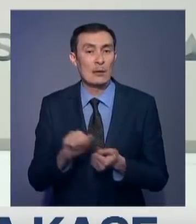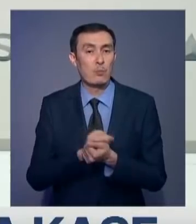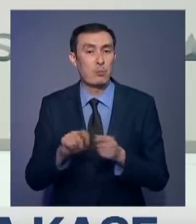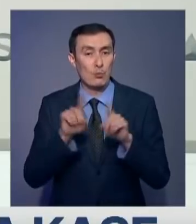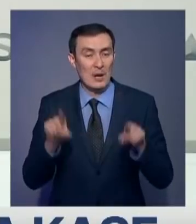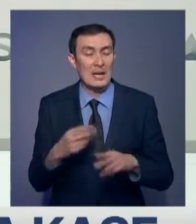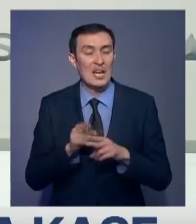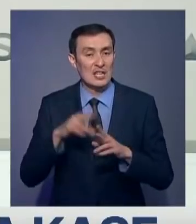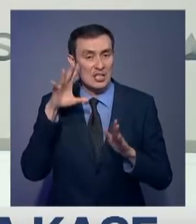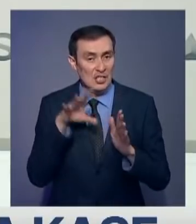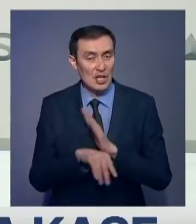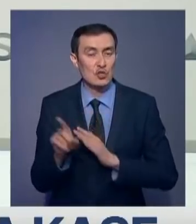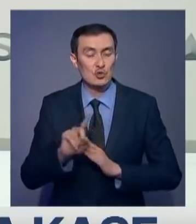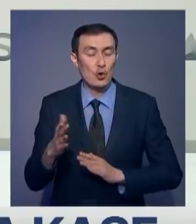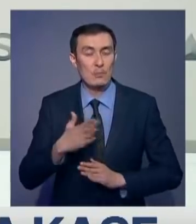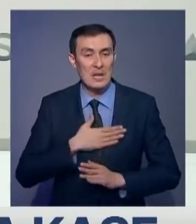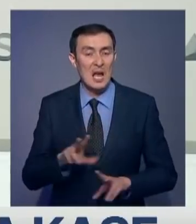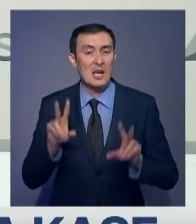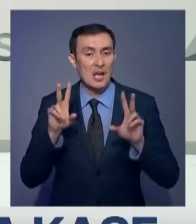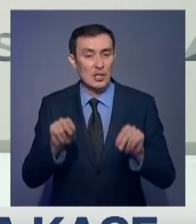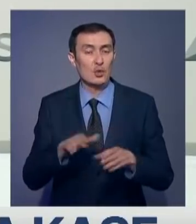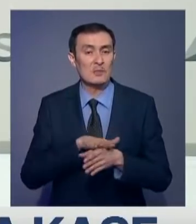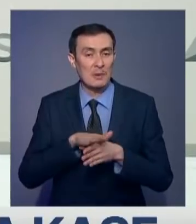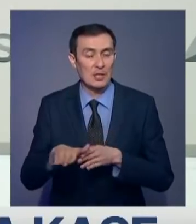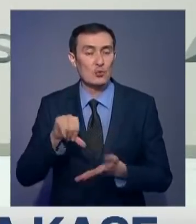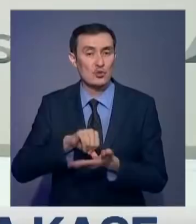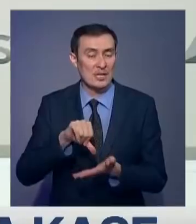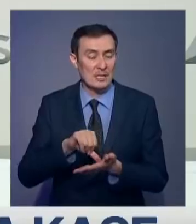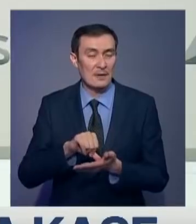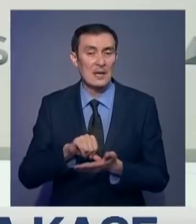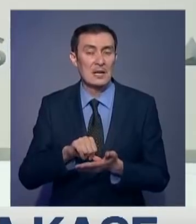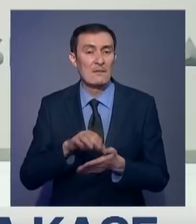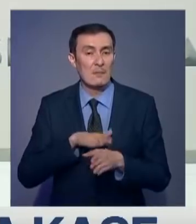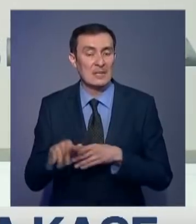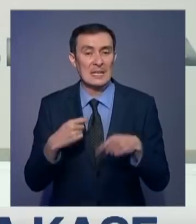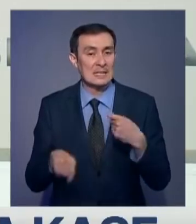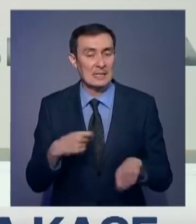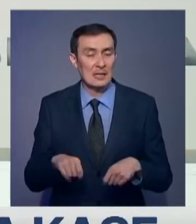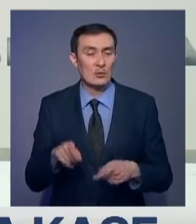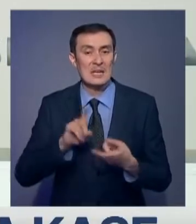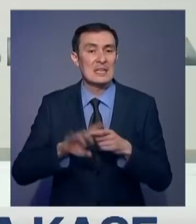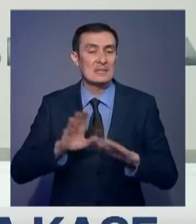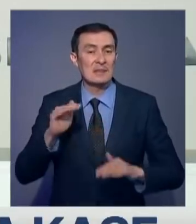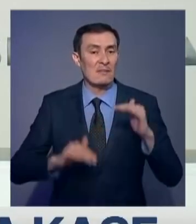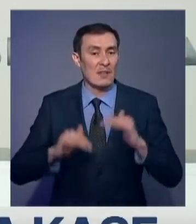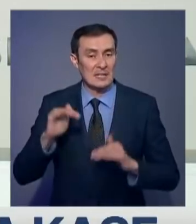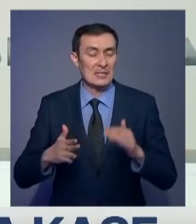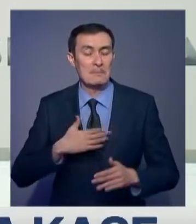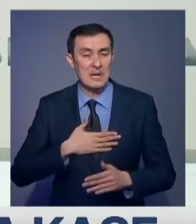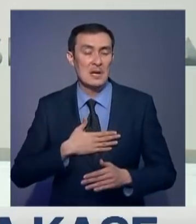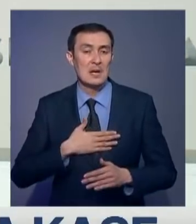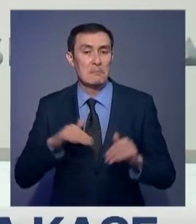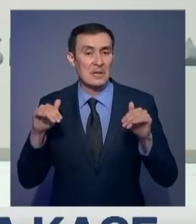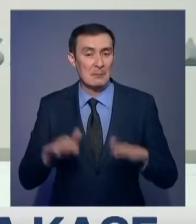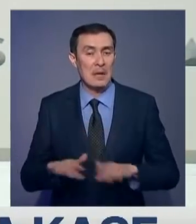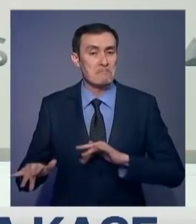это означает, что мы гарантируем исполнение участникам исполнение сделок. То есть вне зависимости от волатильности мы принимаем